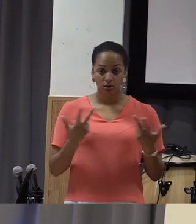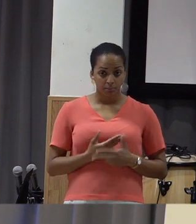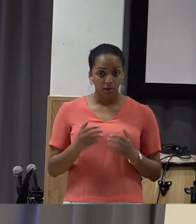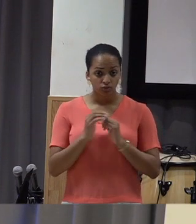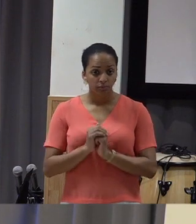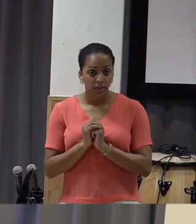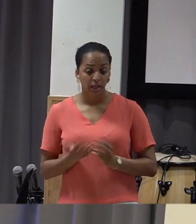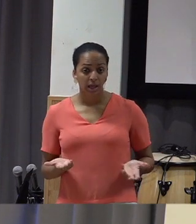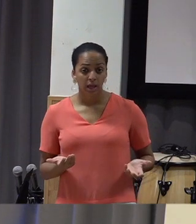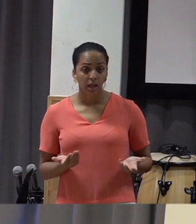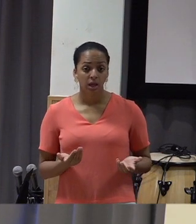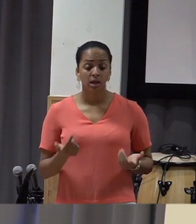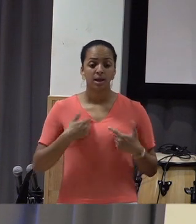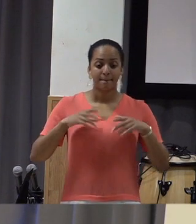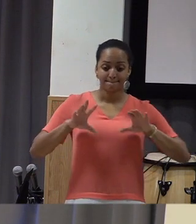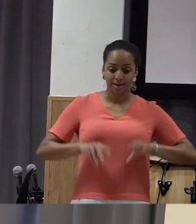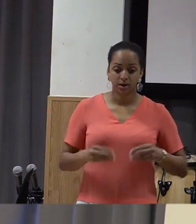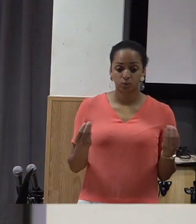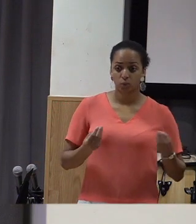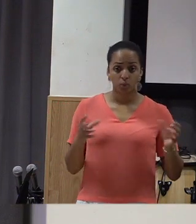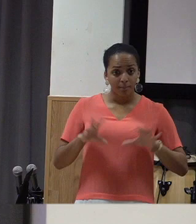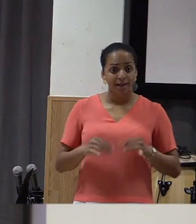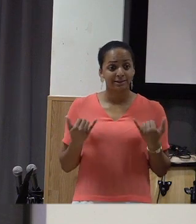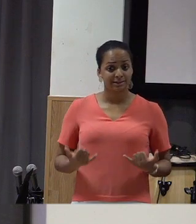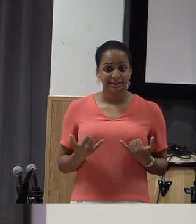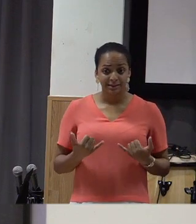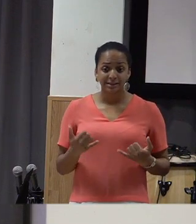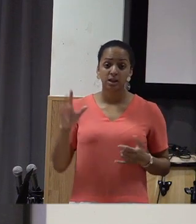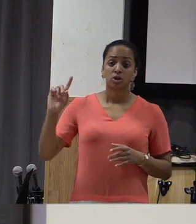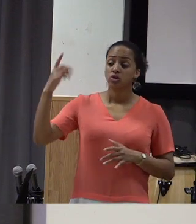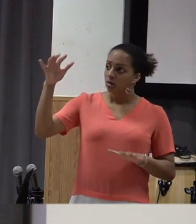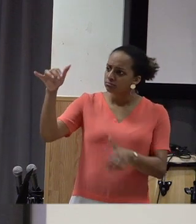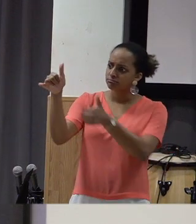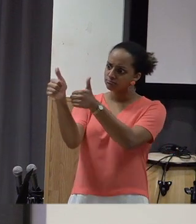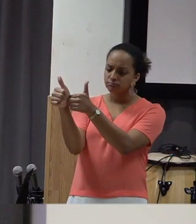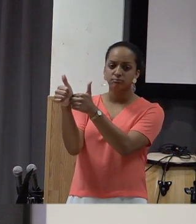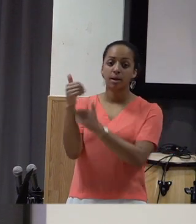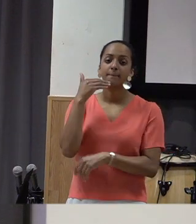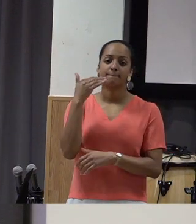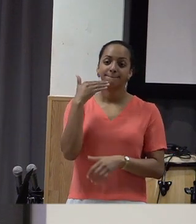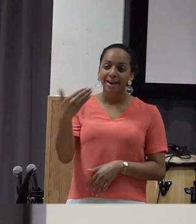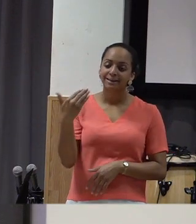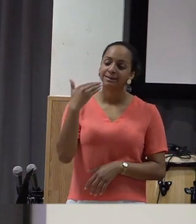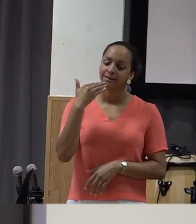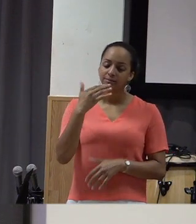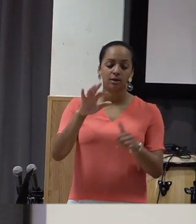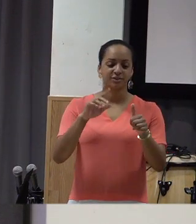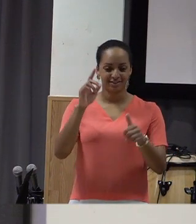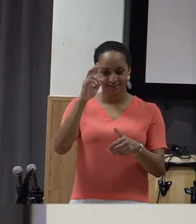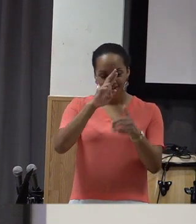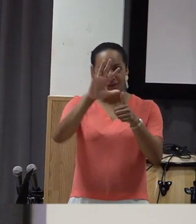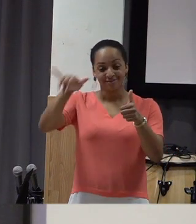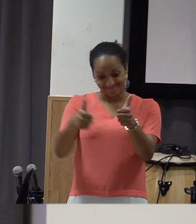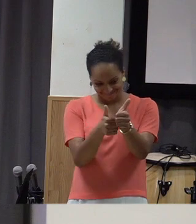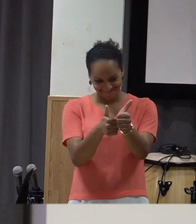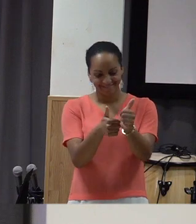nous avions rappelé que notre place était dans les lieux célestes, assis à la droite de Dieu. Merci Seigneur pour cette place glorieuse qui est dans le ciel. Et si tu as conscience de cette